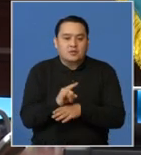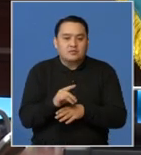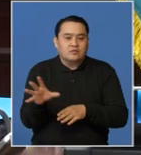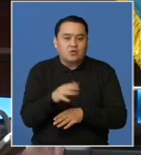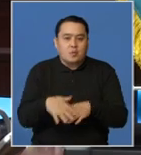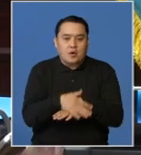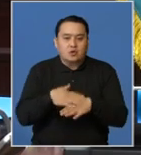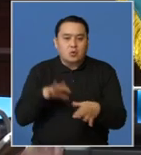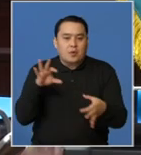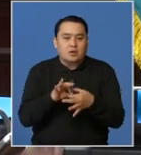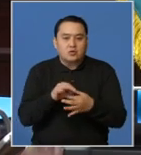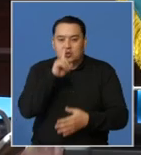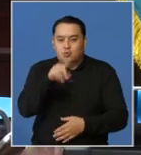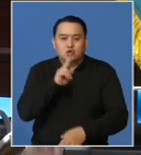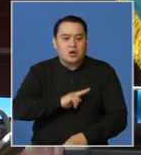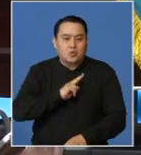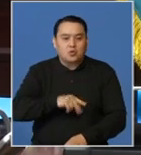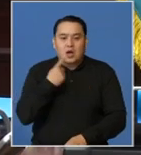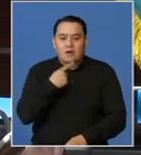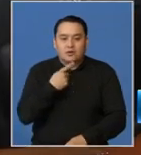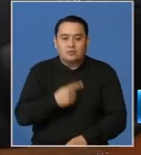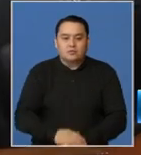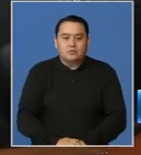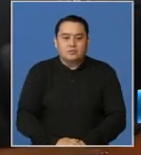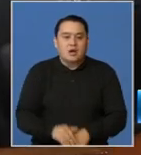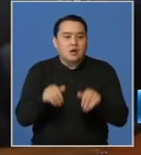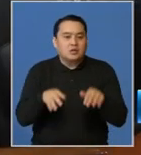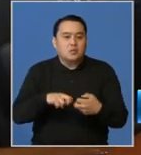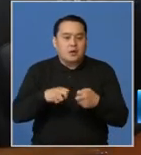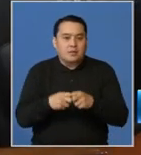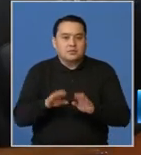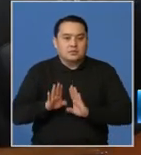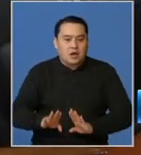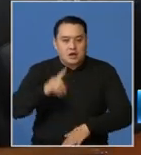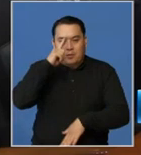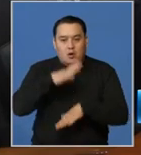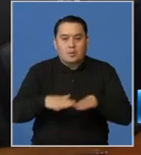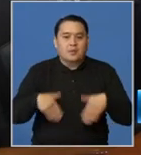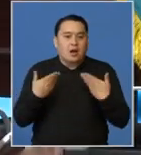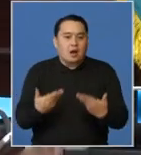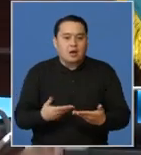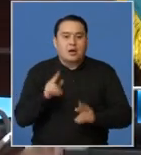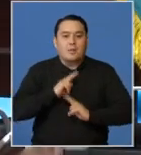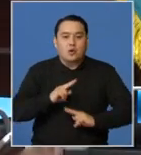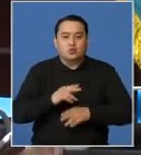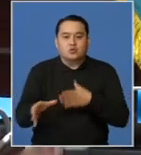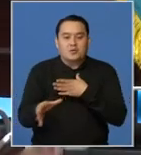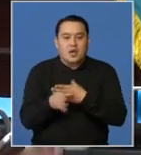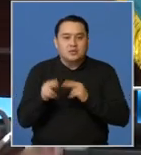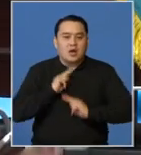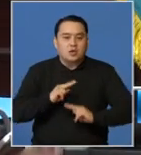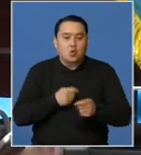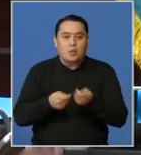Массового подключения не будет, не будешь работать. Я тебе говорю, не будешь работать. Решить проблему за Макима области предлагает, работая сообща.